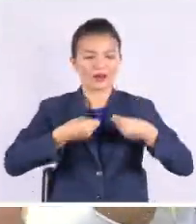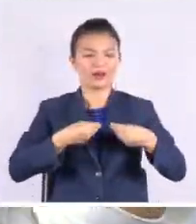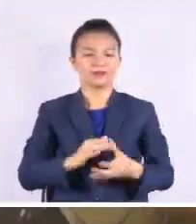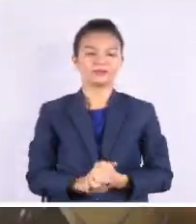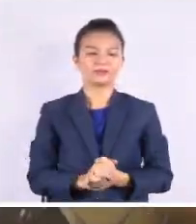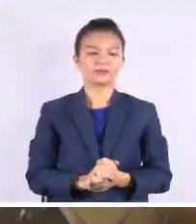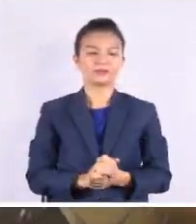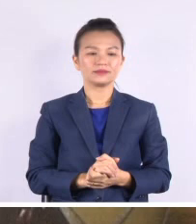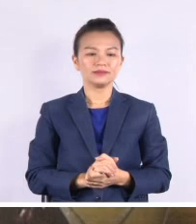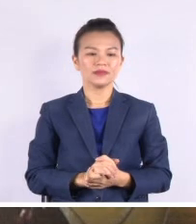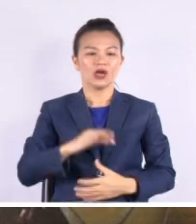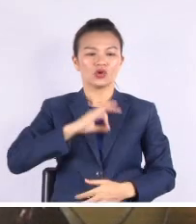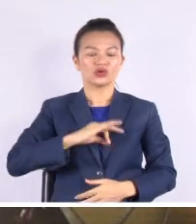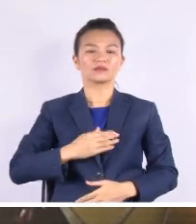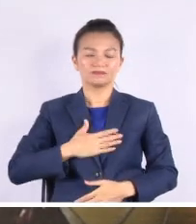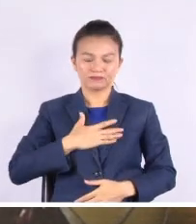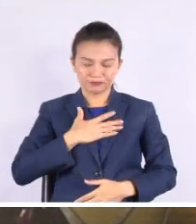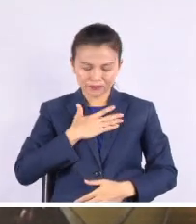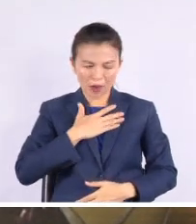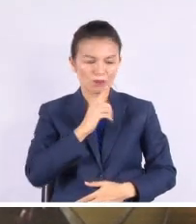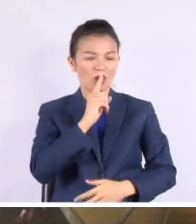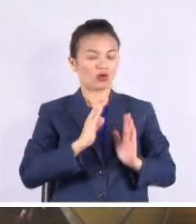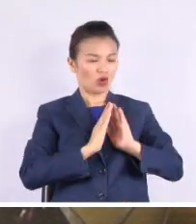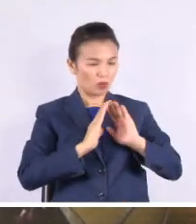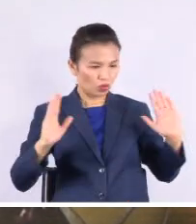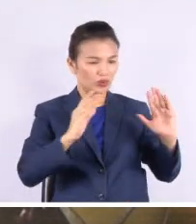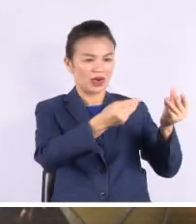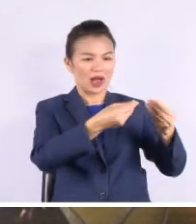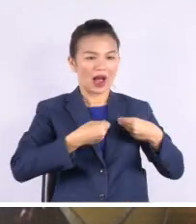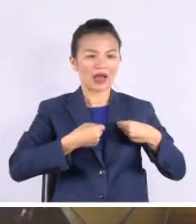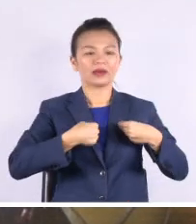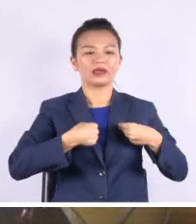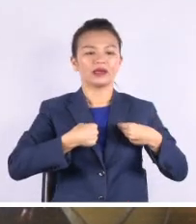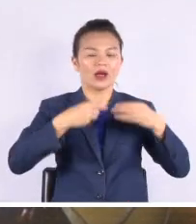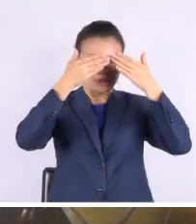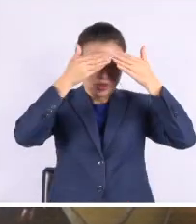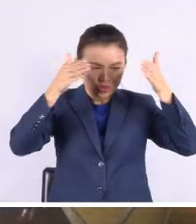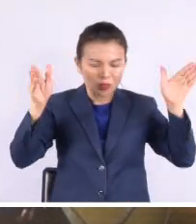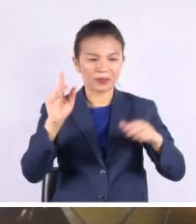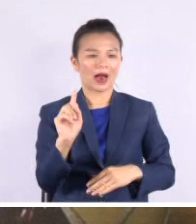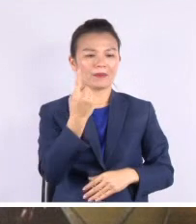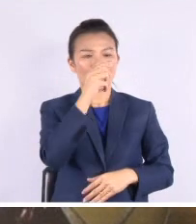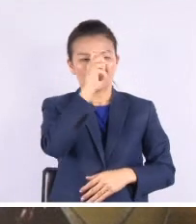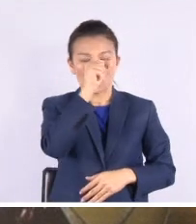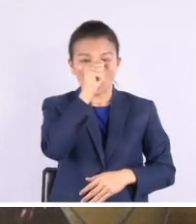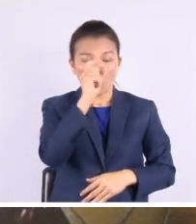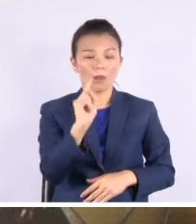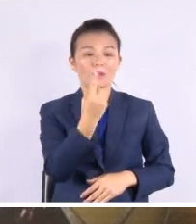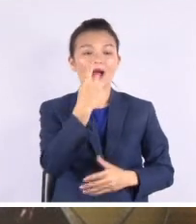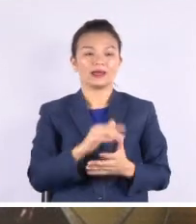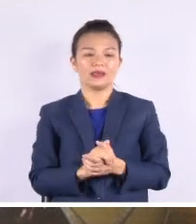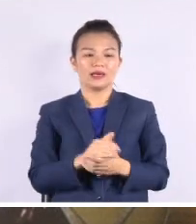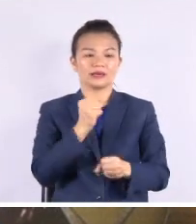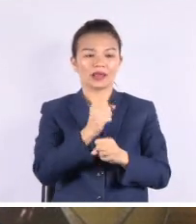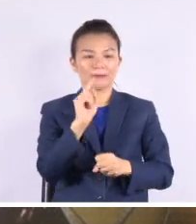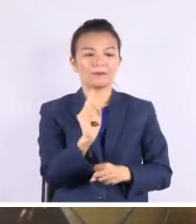ที่ประทับใจมากค่ะต้องขอขอบคุณมากนะที่ทำให้ได้แขนเนี่ยได้รับประสบการณ์ใหม่ๆได้ทดลองสิ่งใหม่ๆได้ทำใน